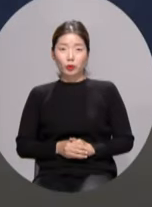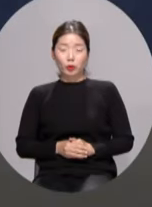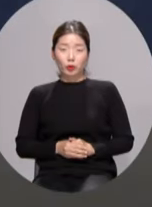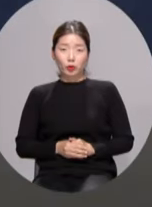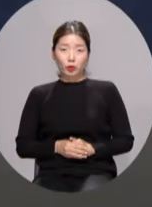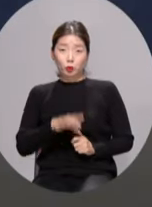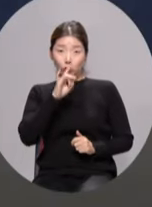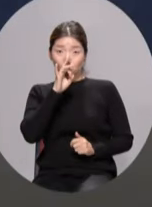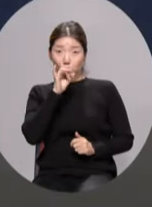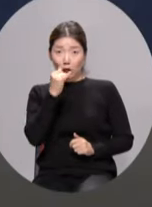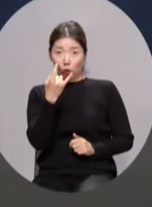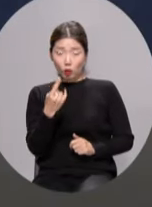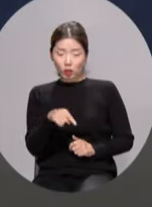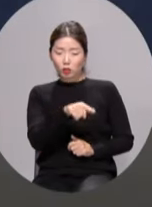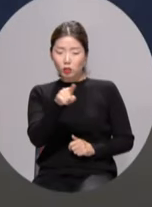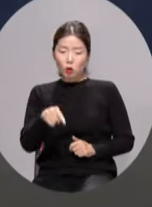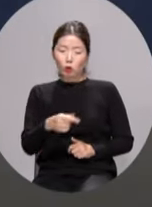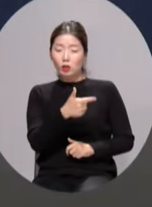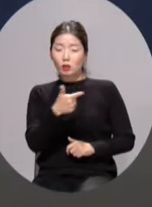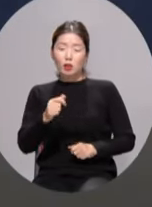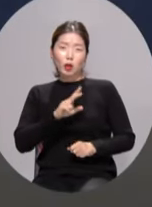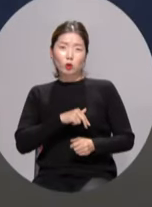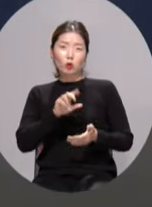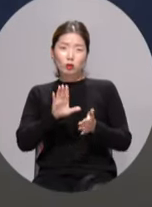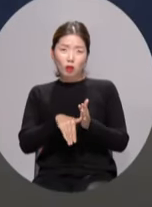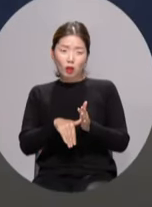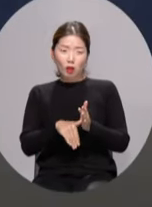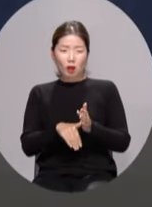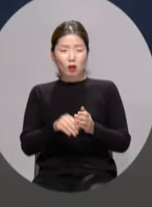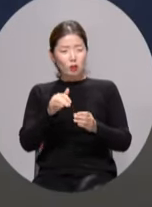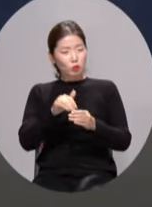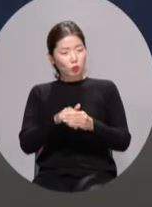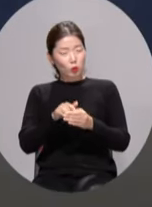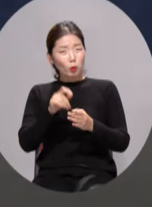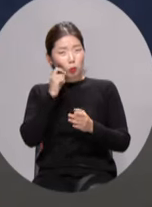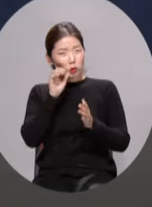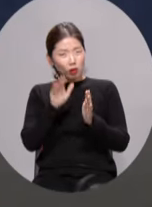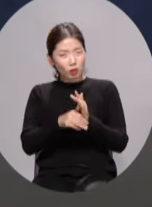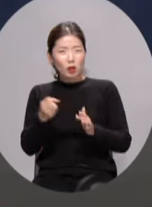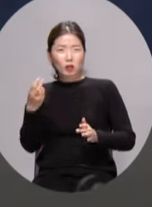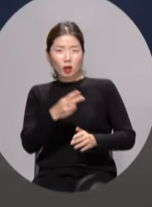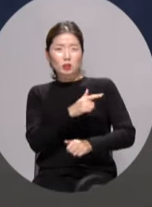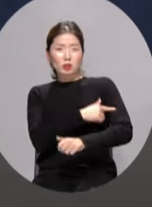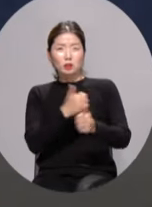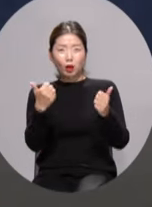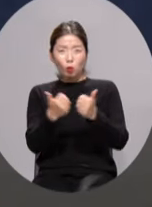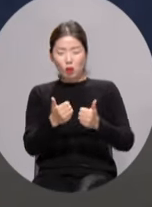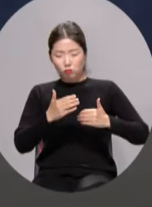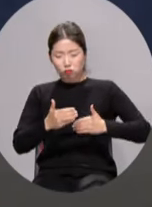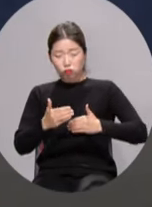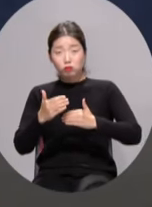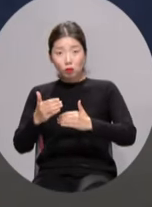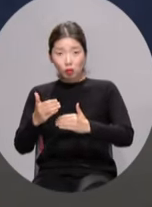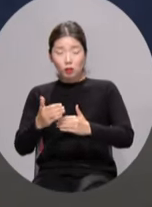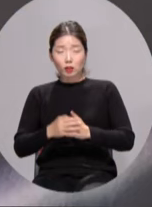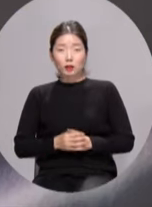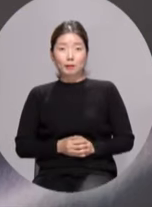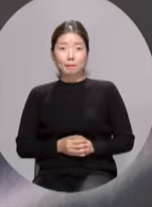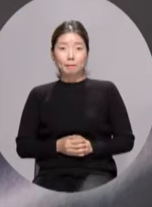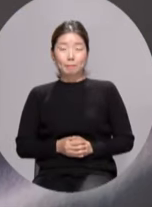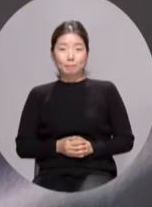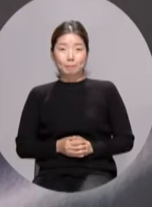농협중앙회는 순정축협 대의원회에서 해의만 부결되면 다시 이사회가 재시의 절차를 밟을 거라는